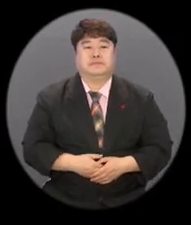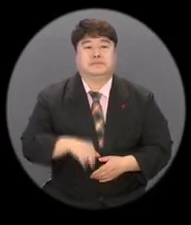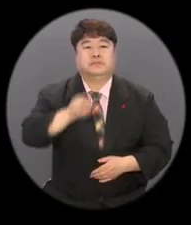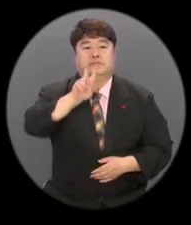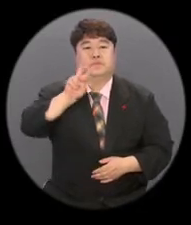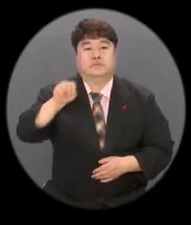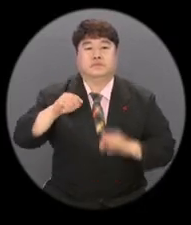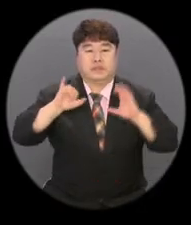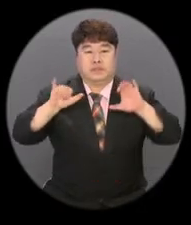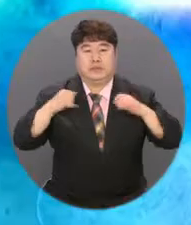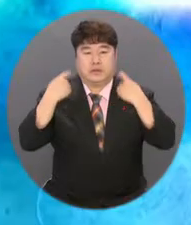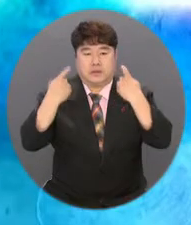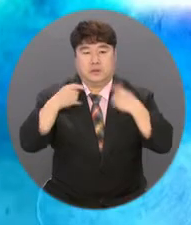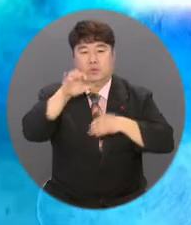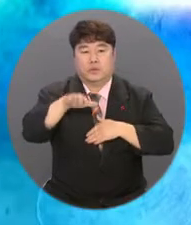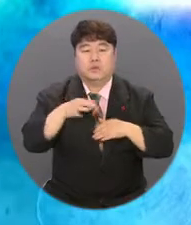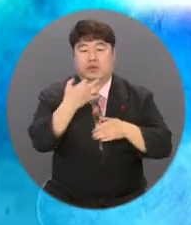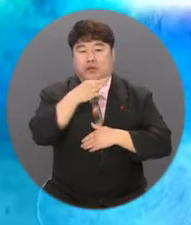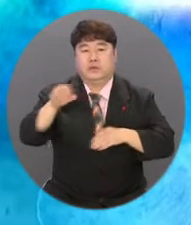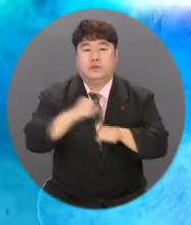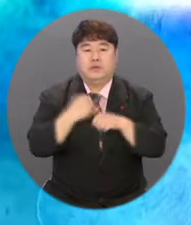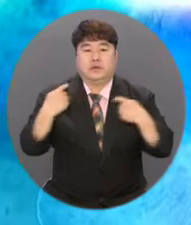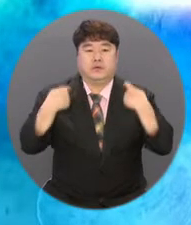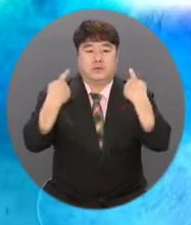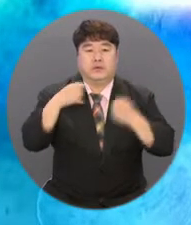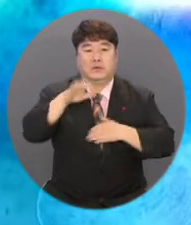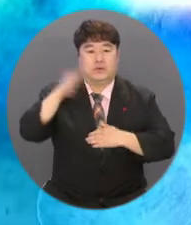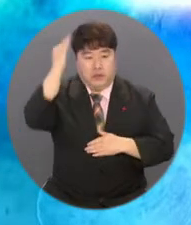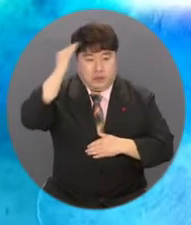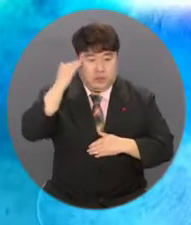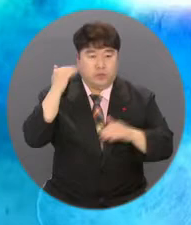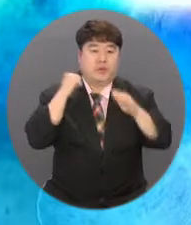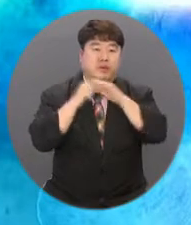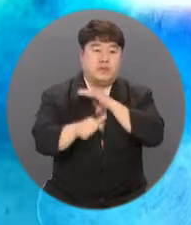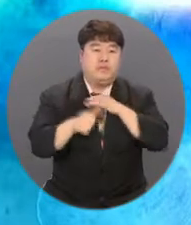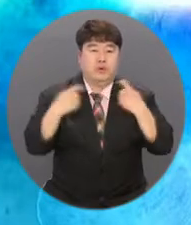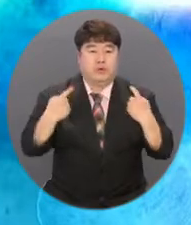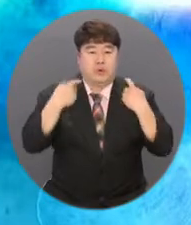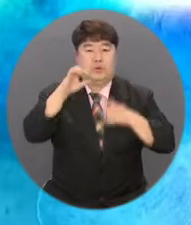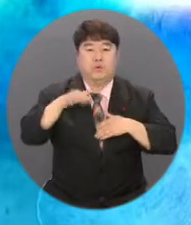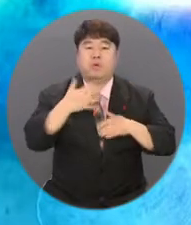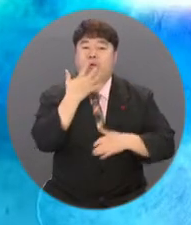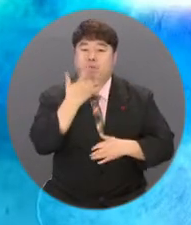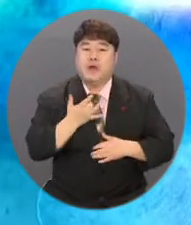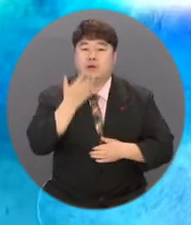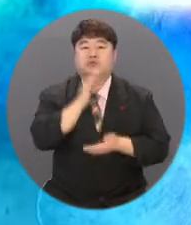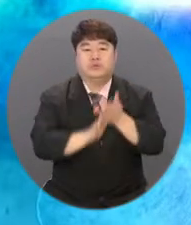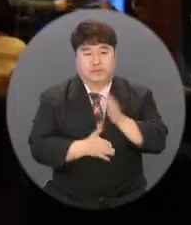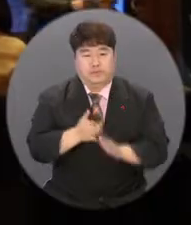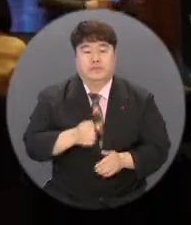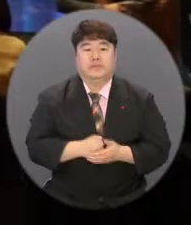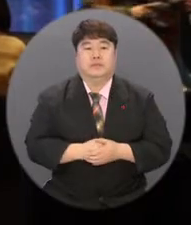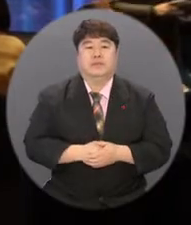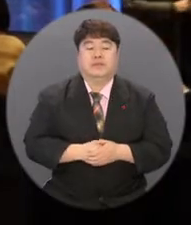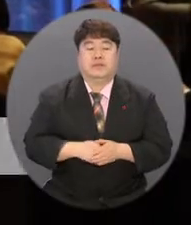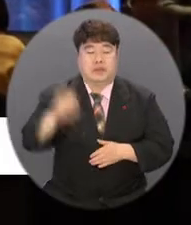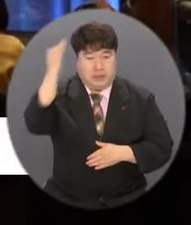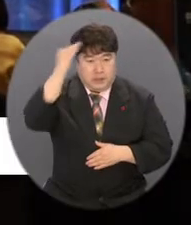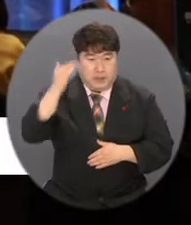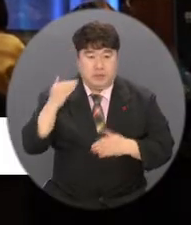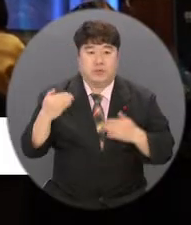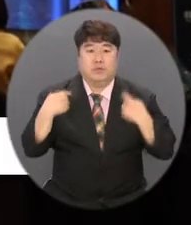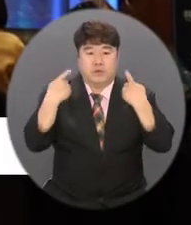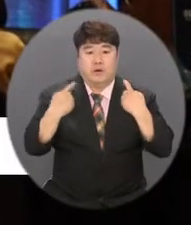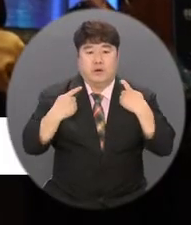유엔 세계관광기구가 인정한 관광지가 한국의 대표 관광지에서 빠질 리 없었습니다. 한국